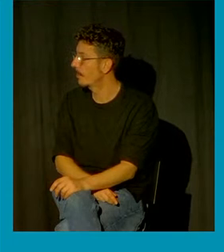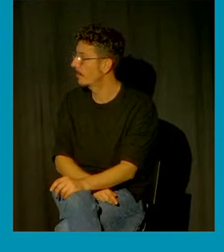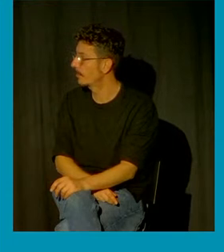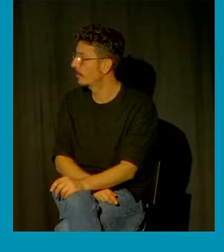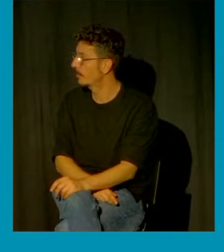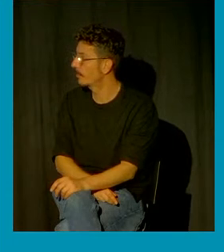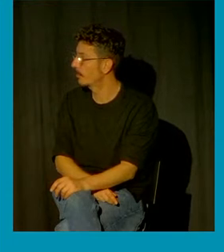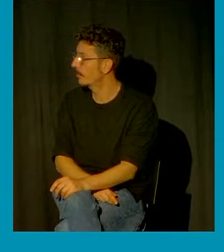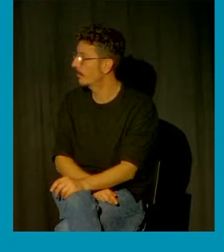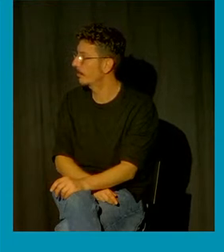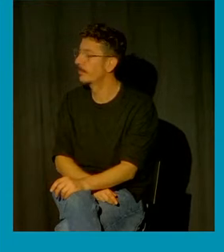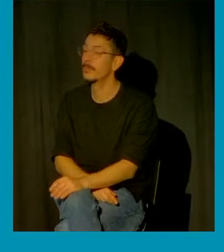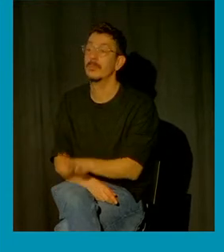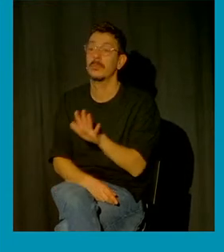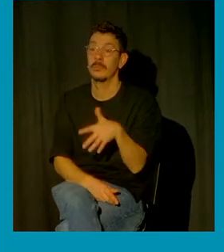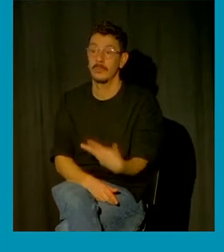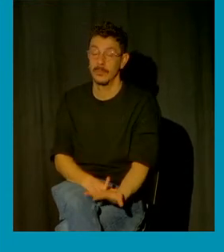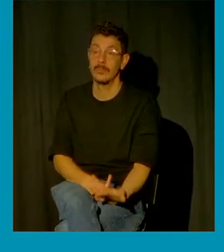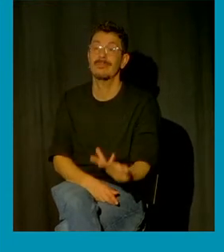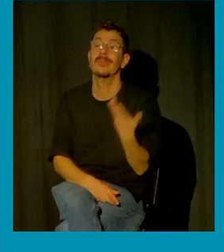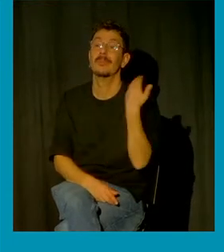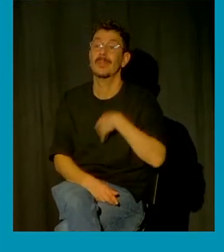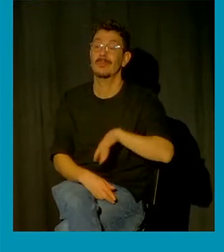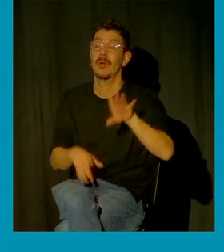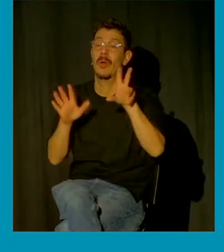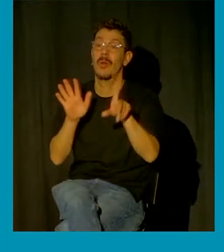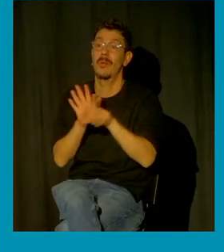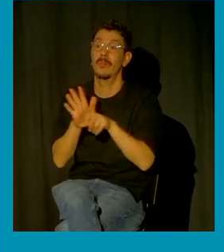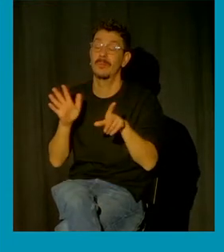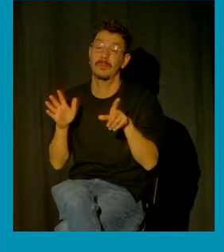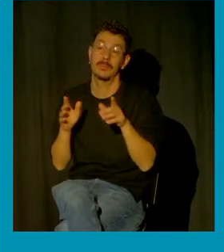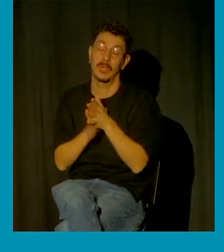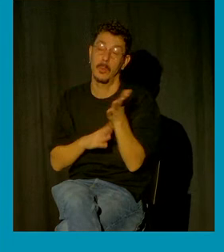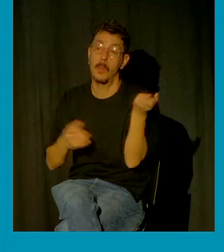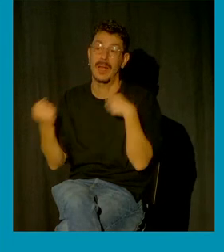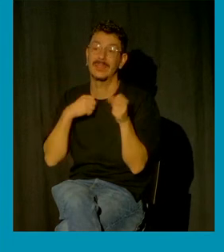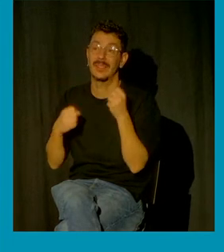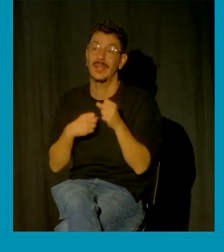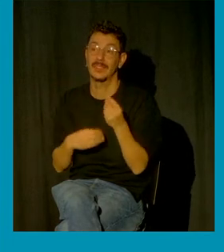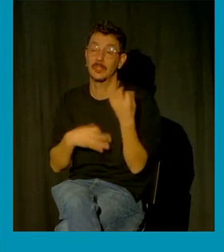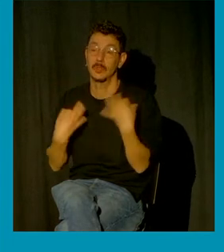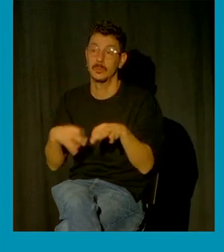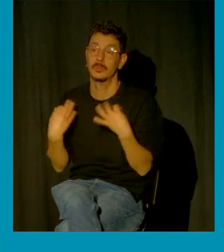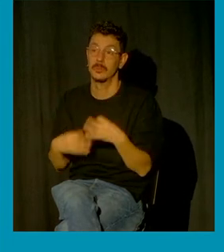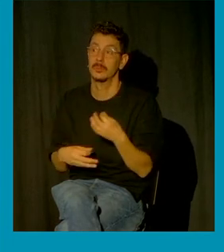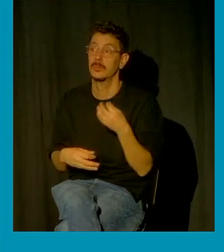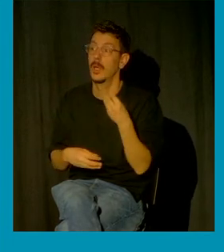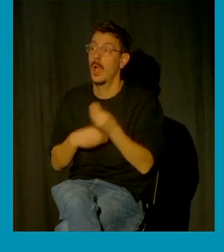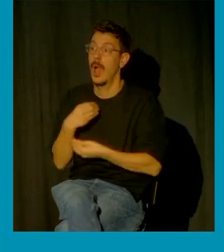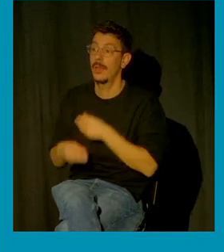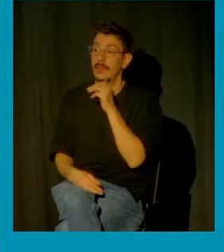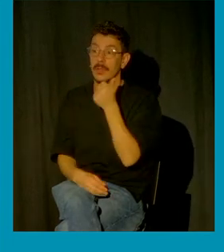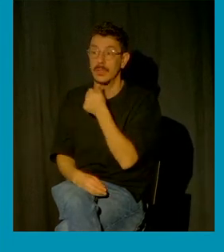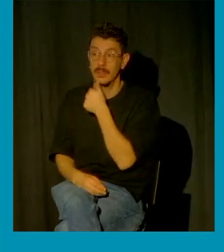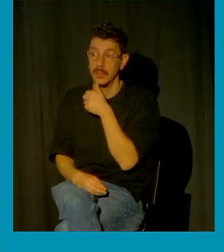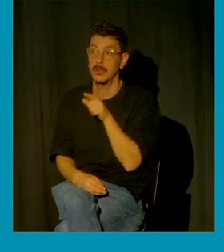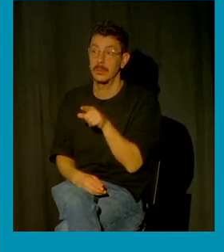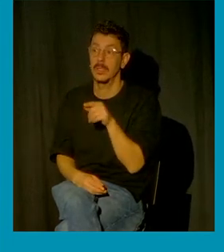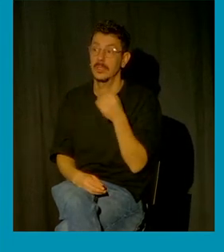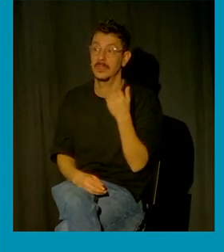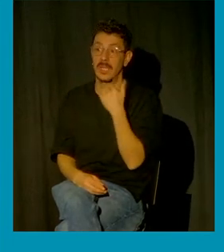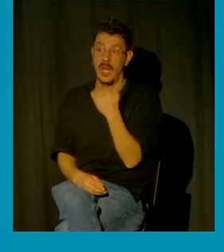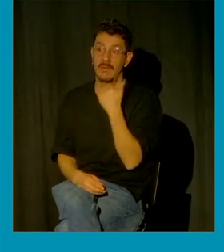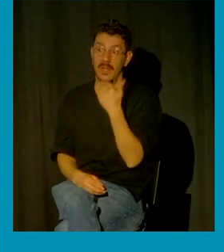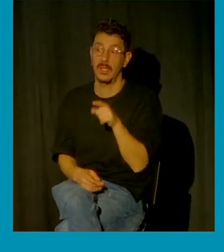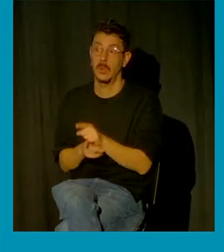qui comet aquest tipus de diguem-ne de pràctiques és precisament i molt conscient de la impunitat o de les